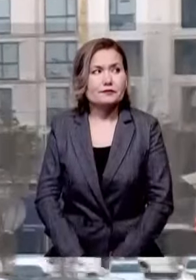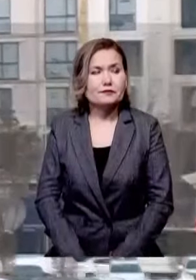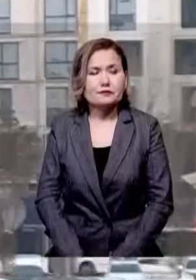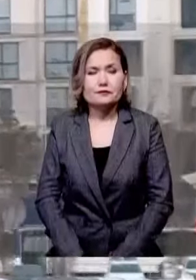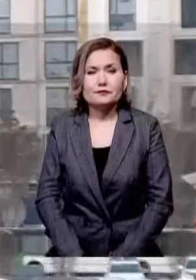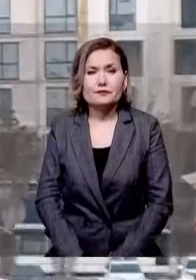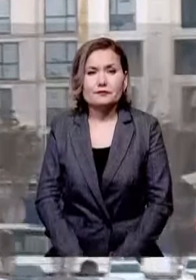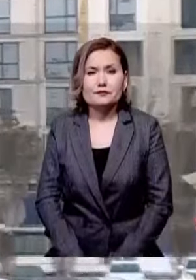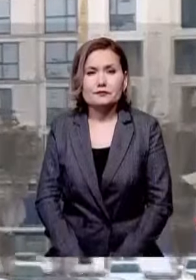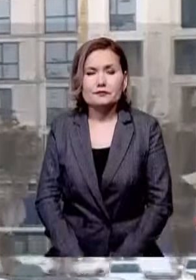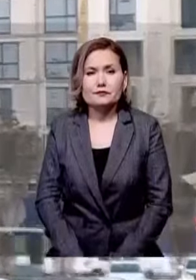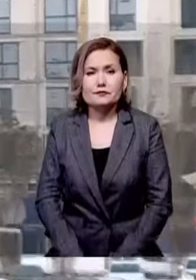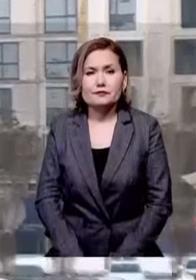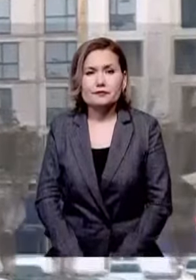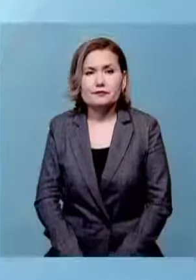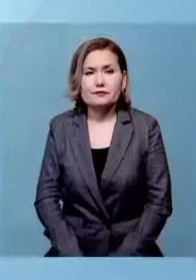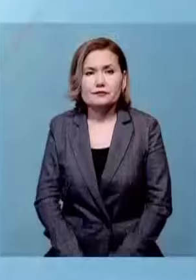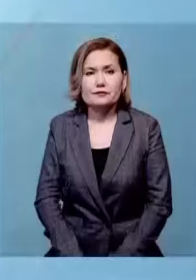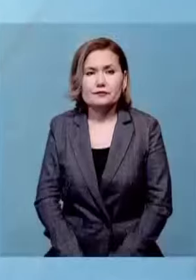Ақшолақов, 24 кезет.